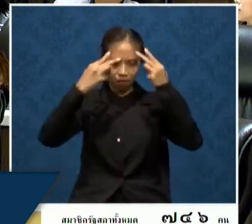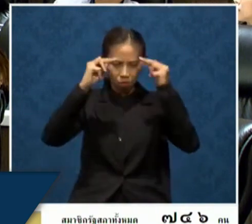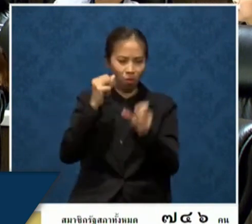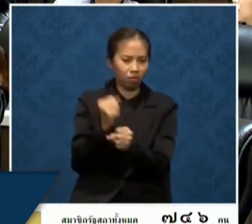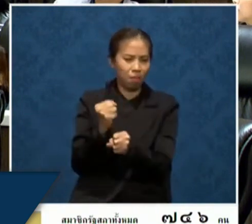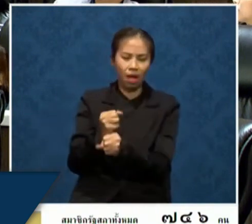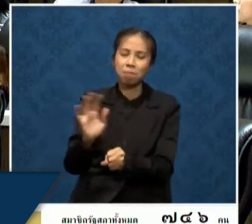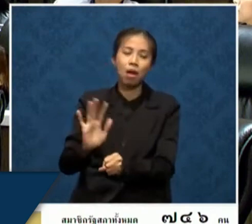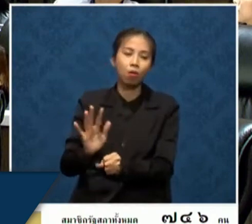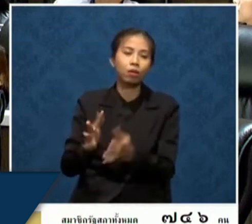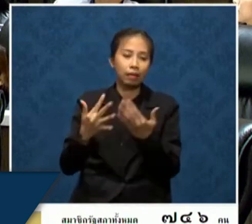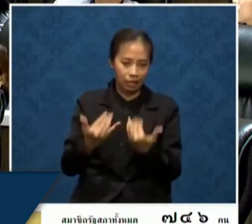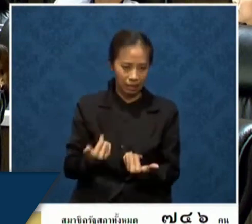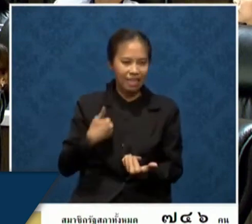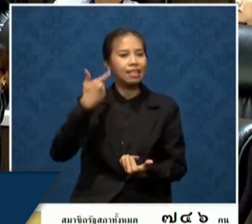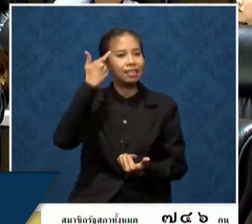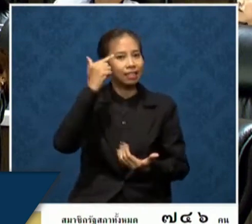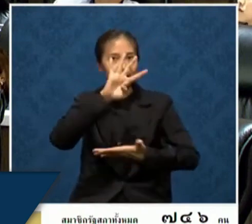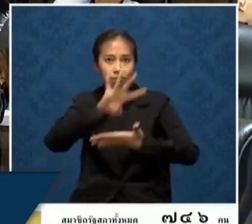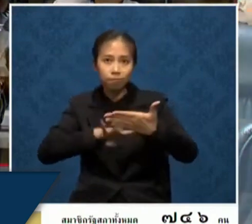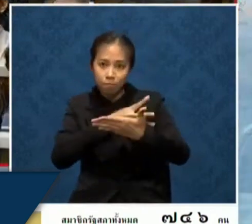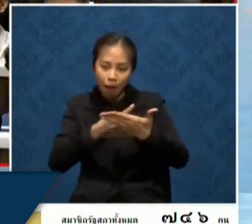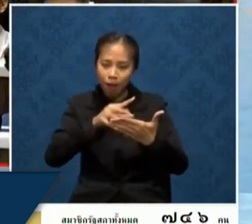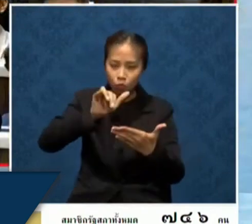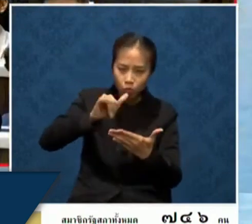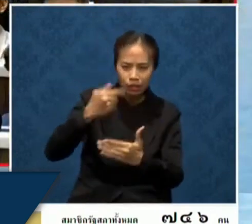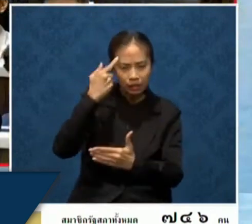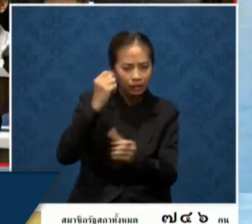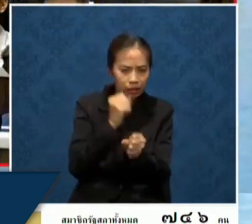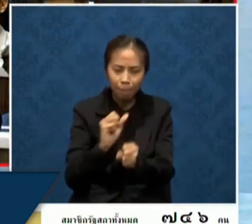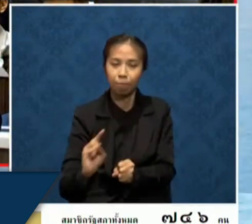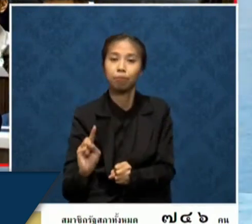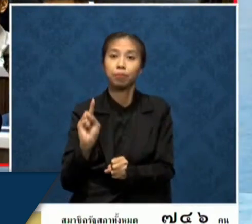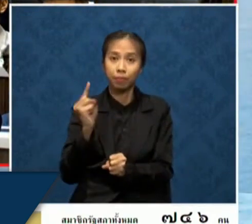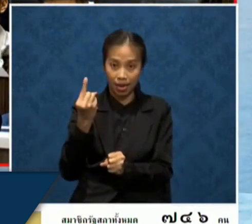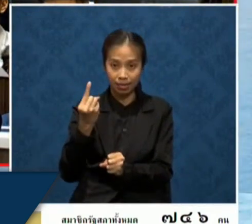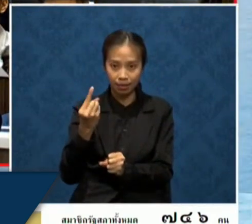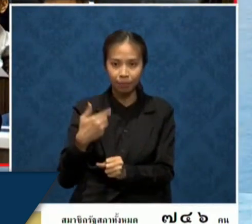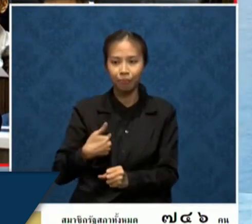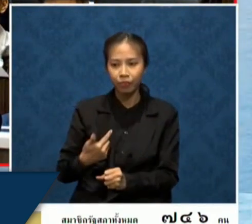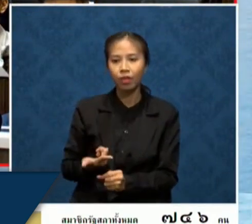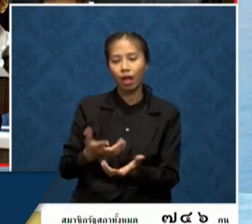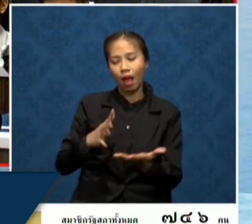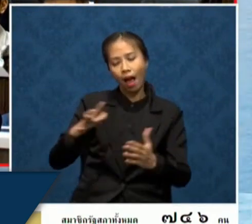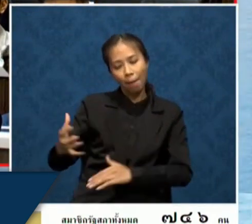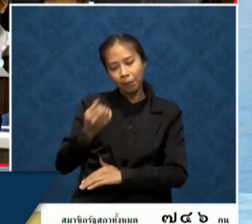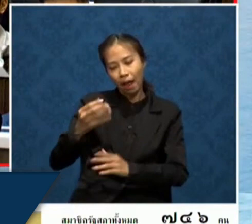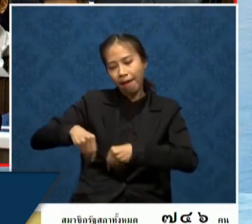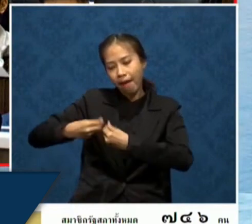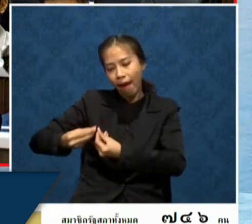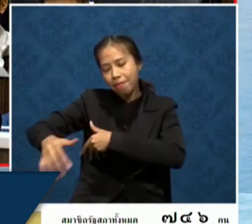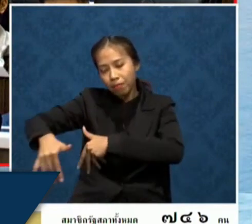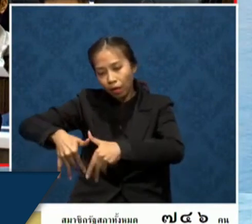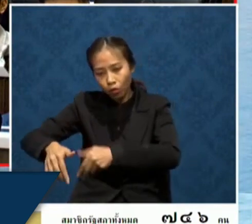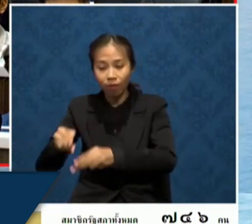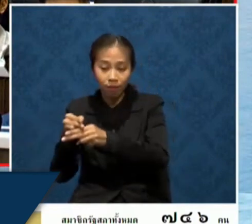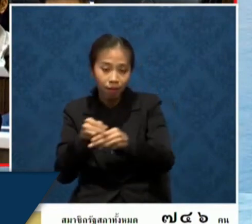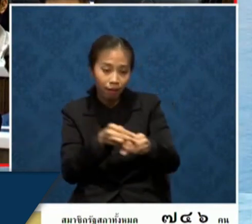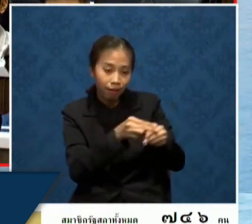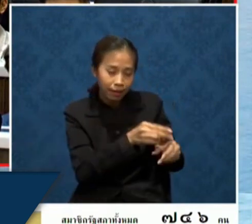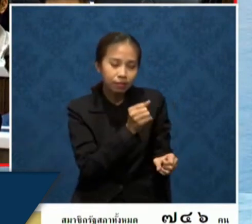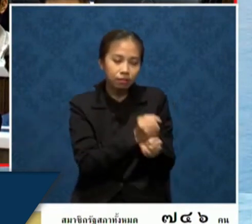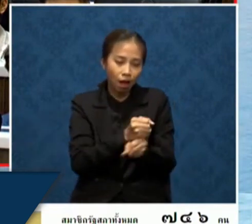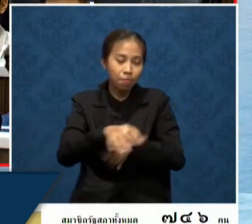านนายกจะกำหนดยุทธศาสตร์และตัวชี้วัดใหม่ในการออกแบบนโยบายเศรษฐกิจท่านนายกจะให้ความสำคัญกับการกระจายอำนาจ และสุดท้ายท่านนายกจะ